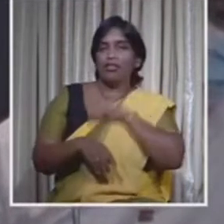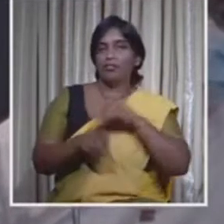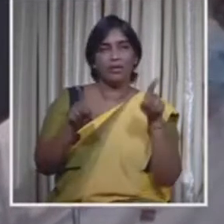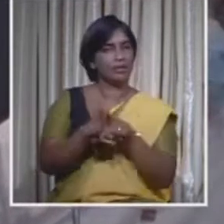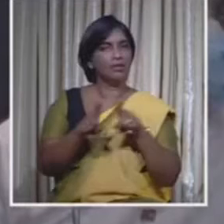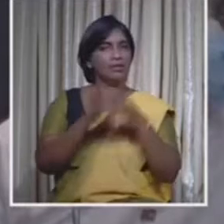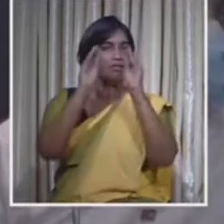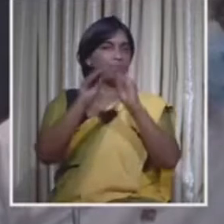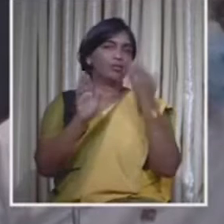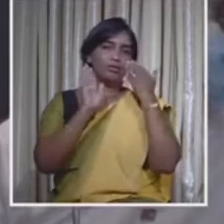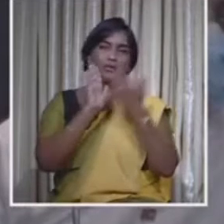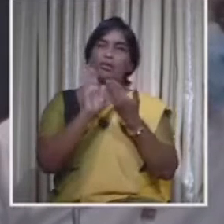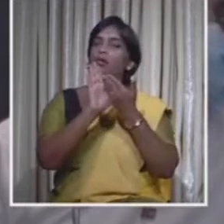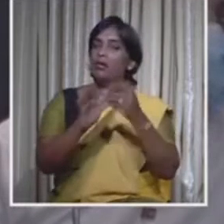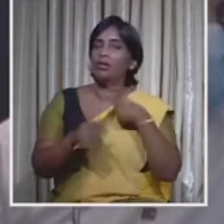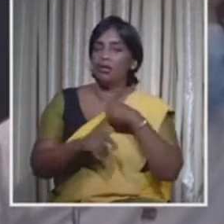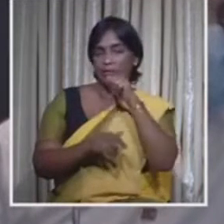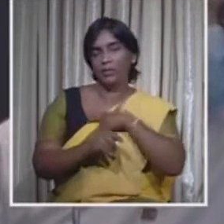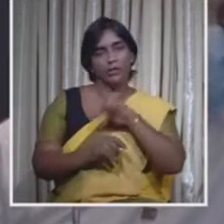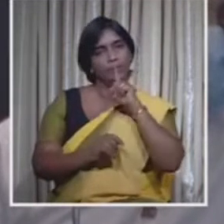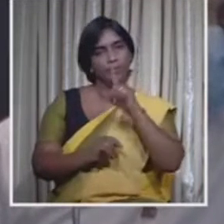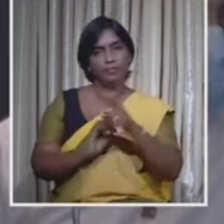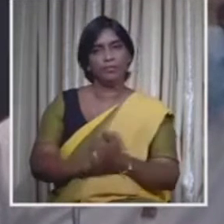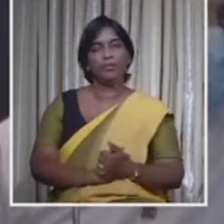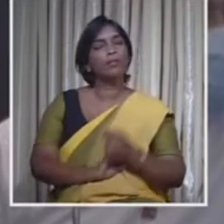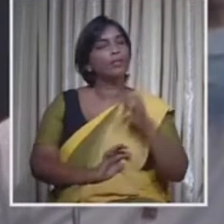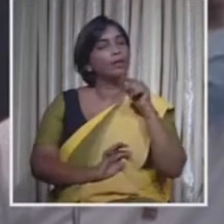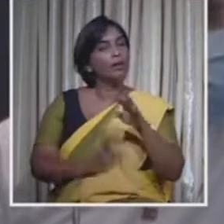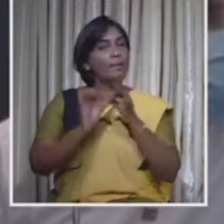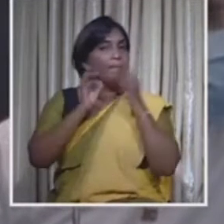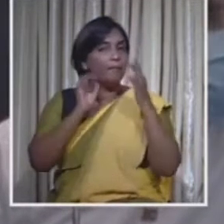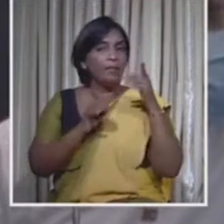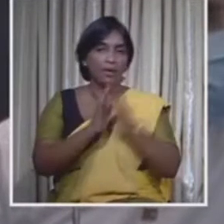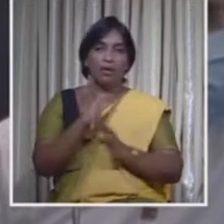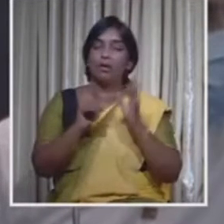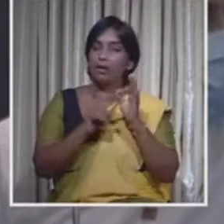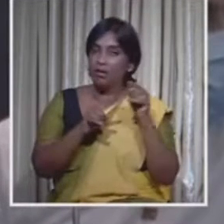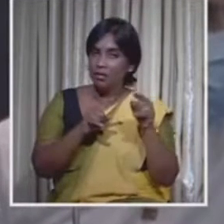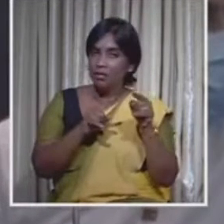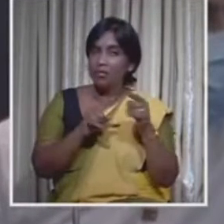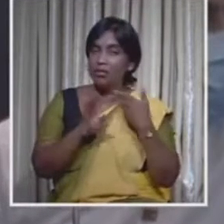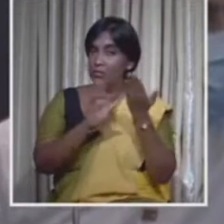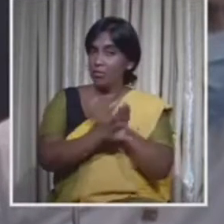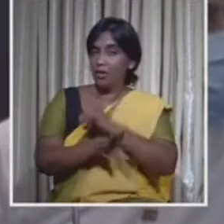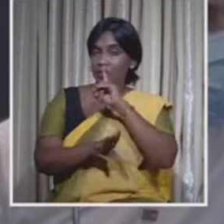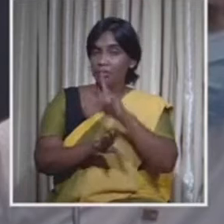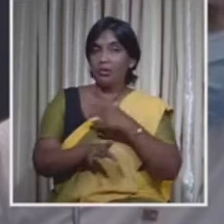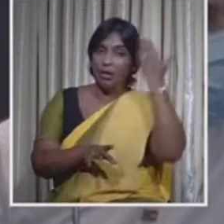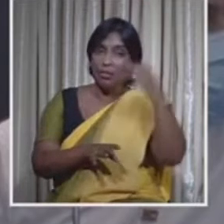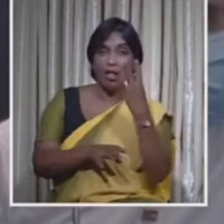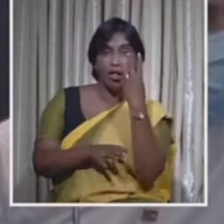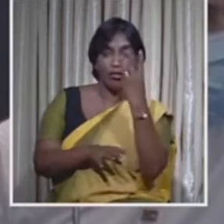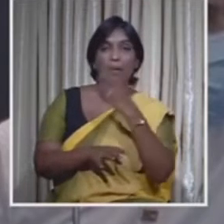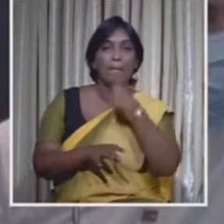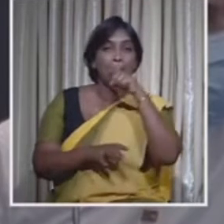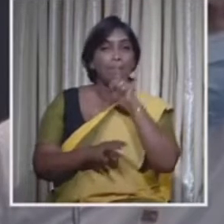මේ වෙලාවේ කරගෙන යන්නේ කියන එක මම පැහැදිලිව සඳහන් කරනවා. බැසිල් රාජපක්ෂ ඇමතිතුමා කලින්ම කිව්වා මරණ තුනක් ඇති